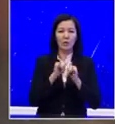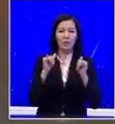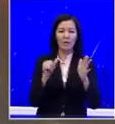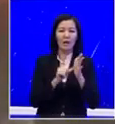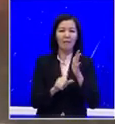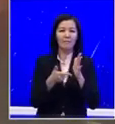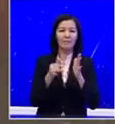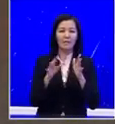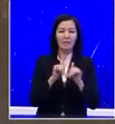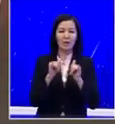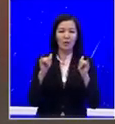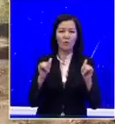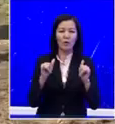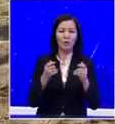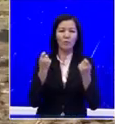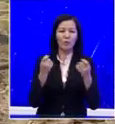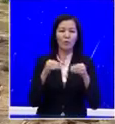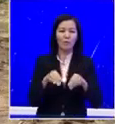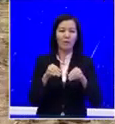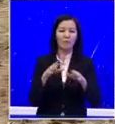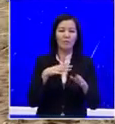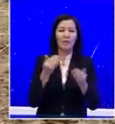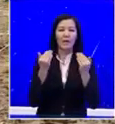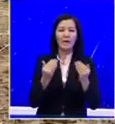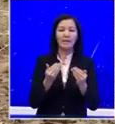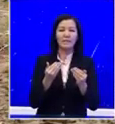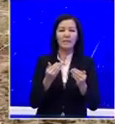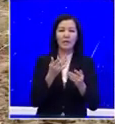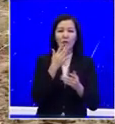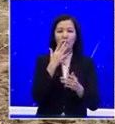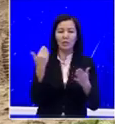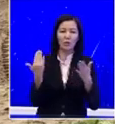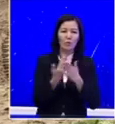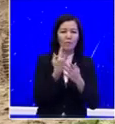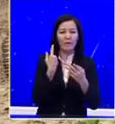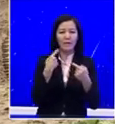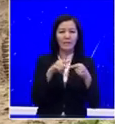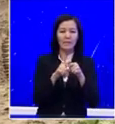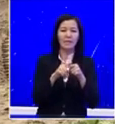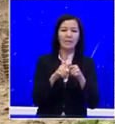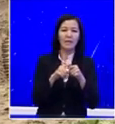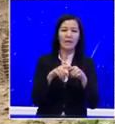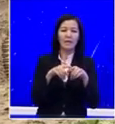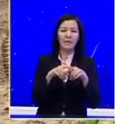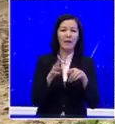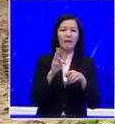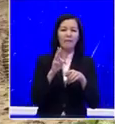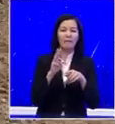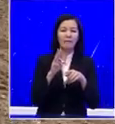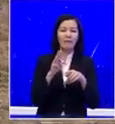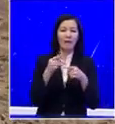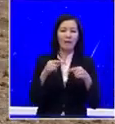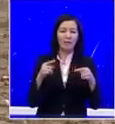60 гектарға ұлғайтып, тұқым егіп жатыр. Ол үшін арнайы шетелден заманауи техникалар алдырған. Себебі бұрындары тәтті